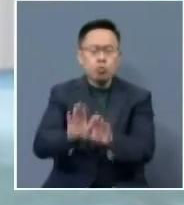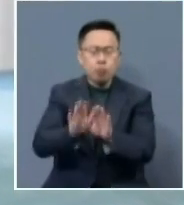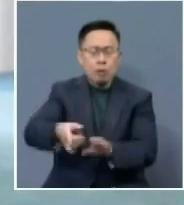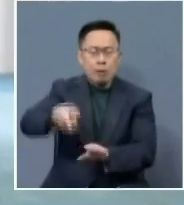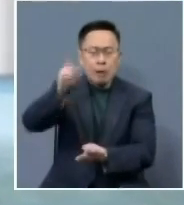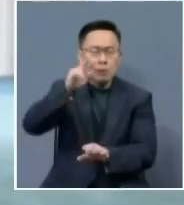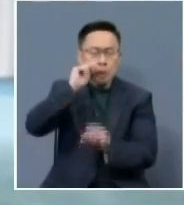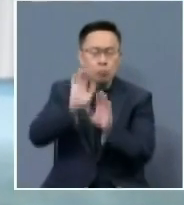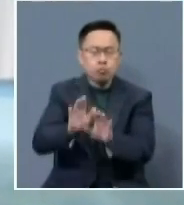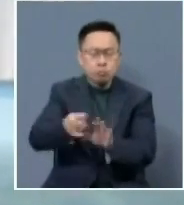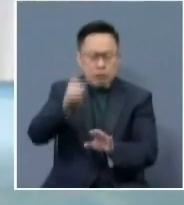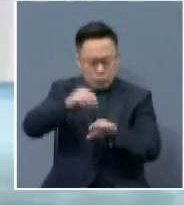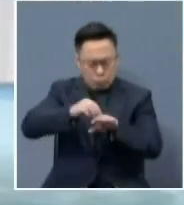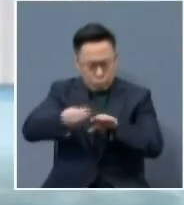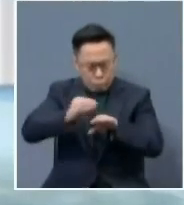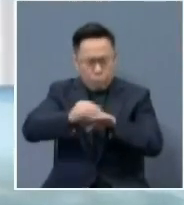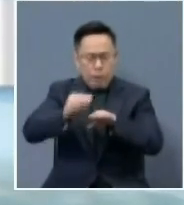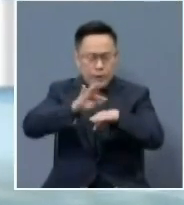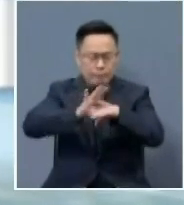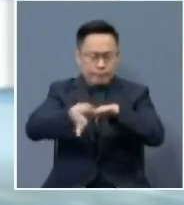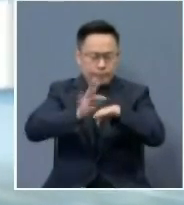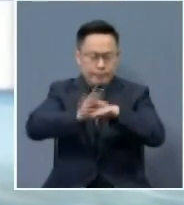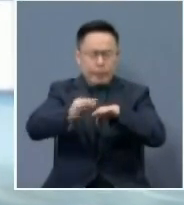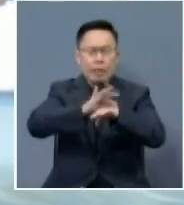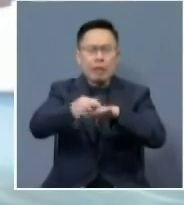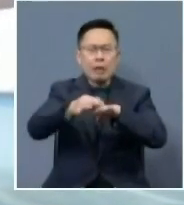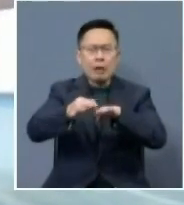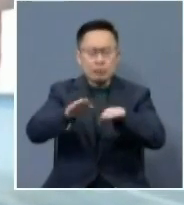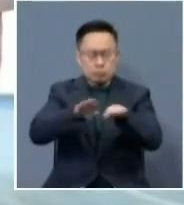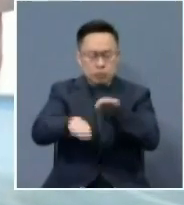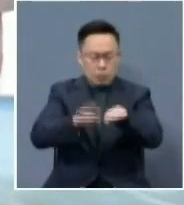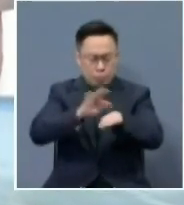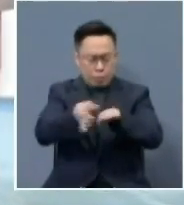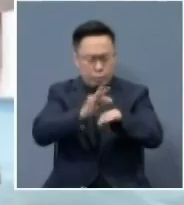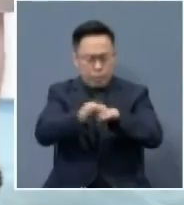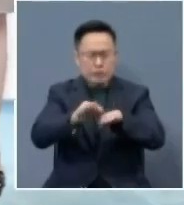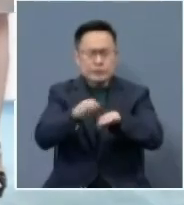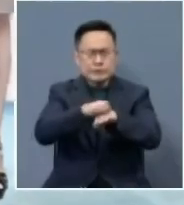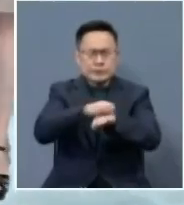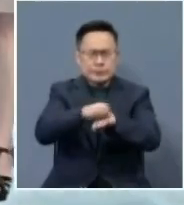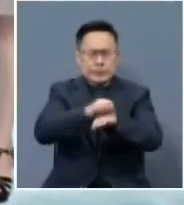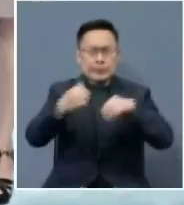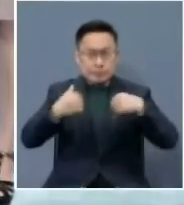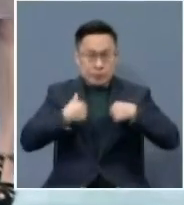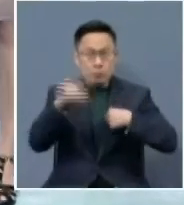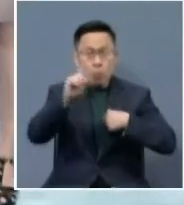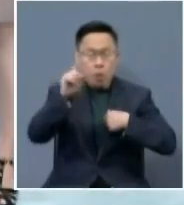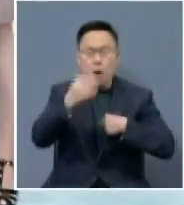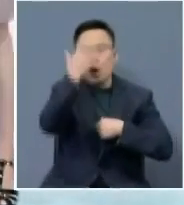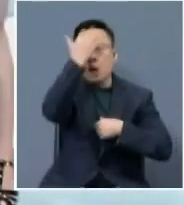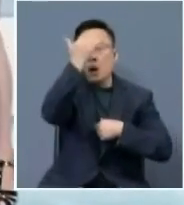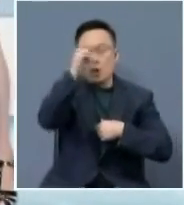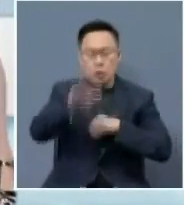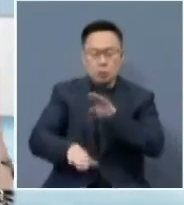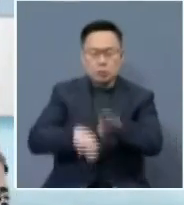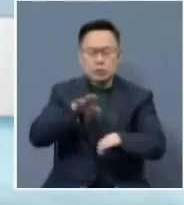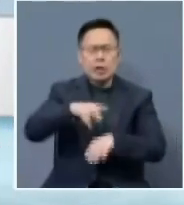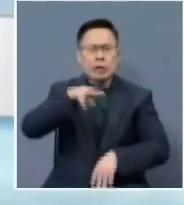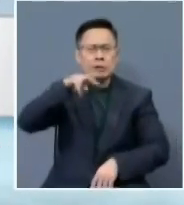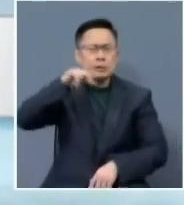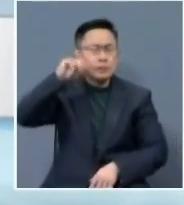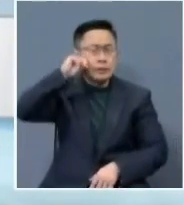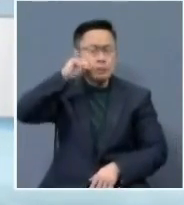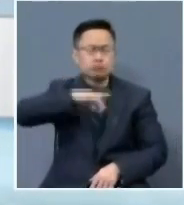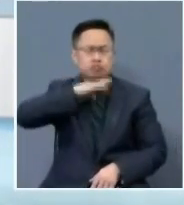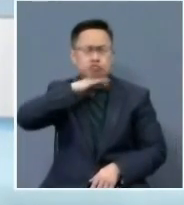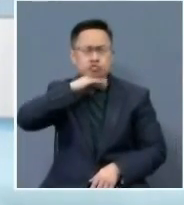แล้วก็มีเท้าเปื่อยรวมถึงค่ะจะมีอาการลอกที่เท้าด้วยนะคะสาเหตุก็เนื่องมาจากว่าการเดินลุยน้ำที่สกปรกเป็นเวลานาน